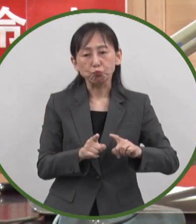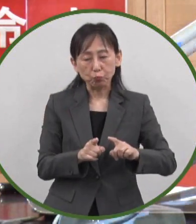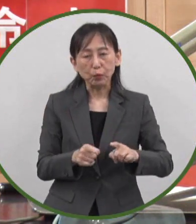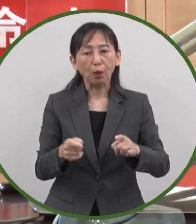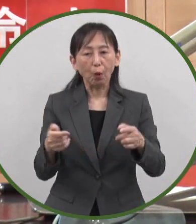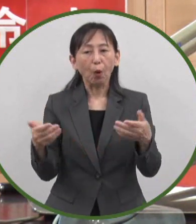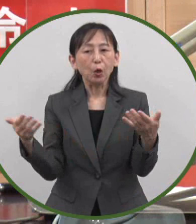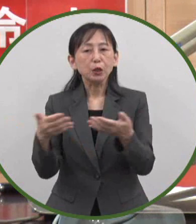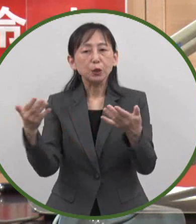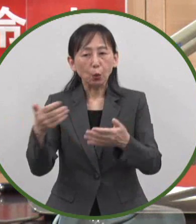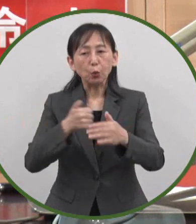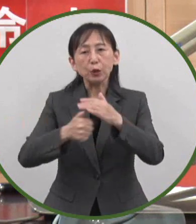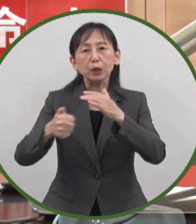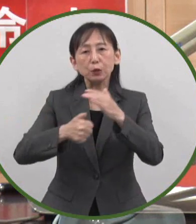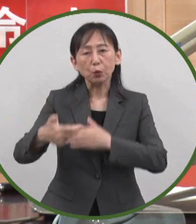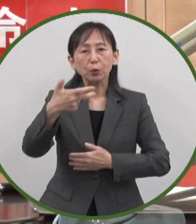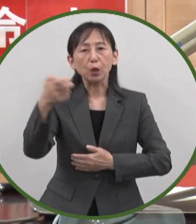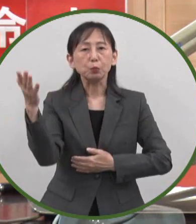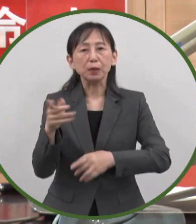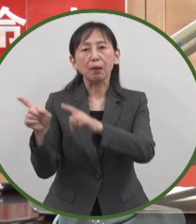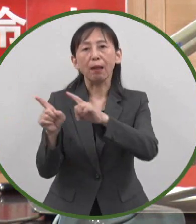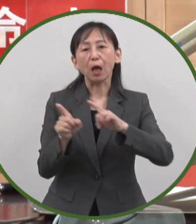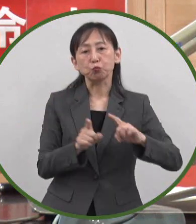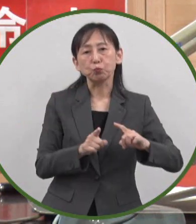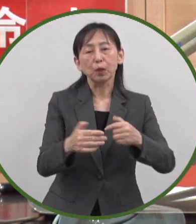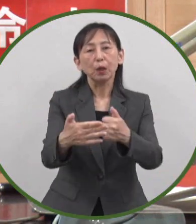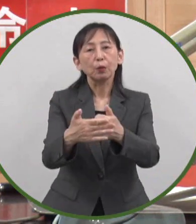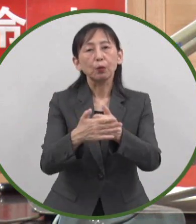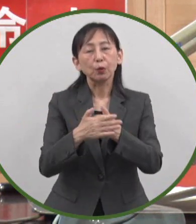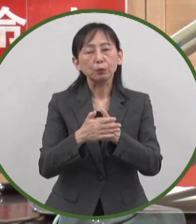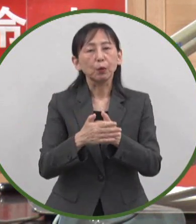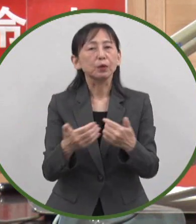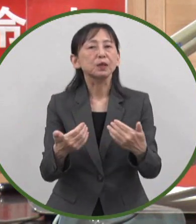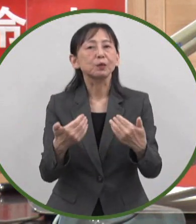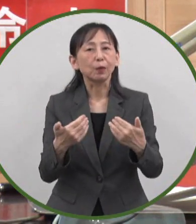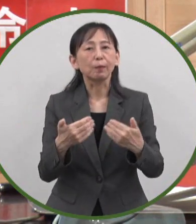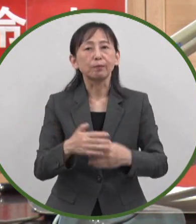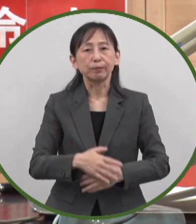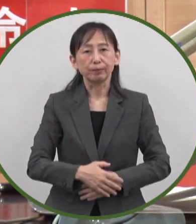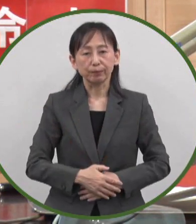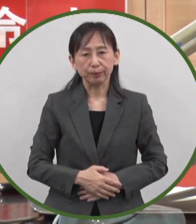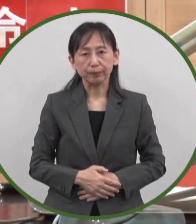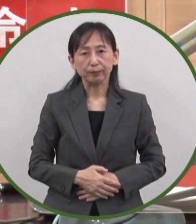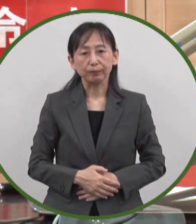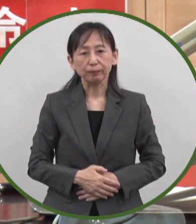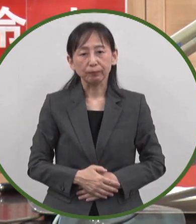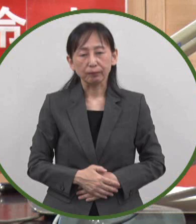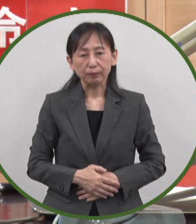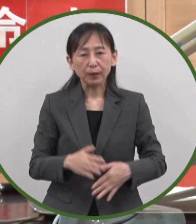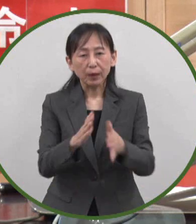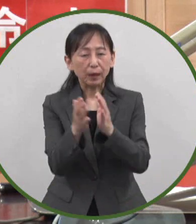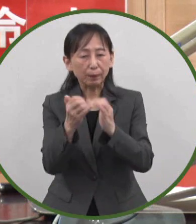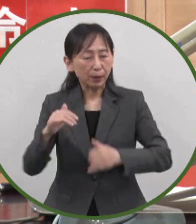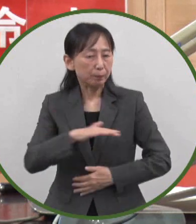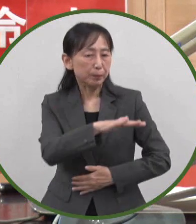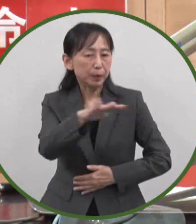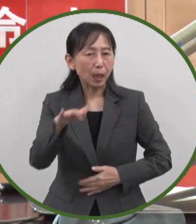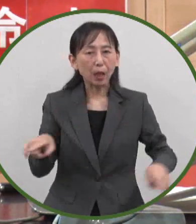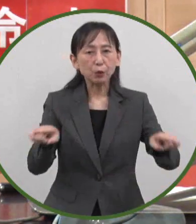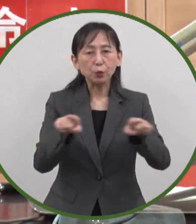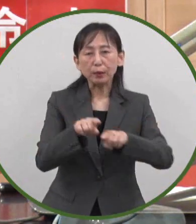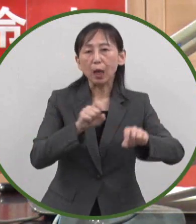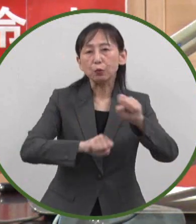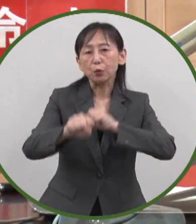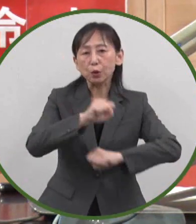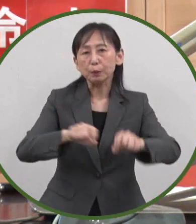割削減にご協力をいただく必要もあります。そしてそういった県民一丸となった取り組み